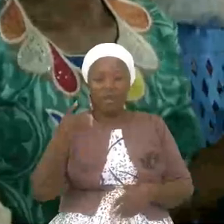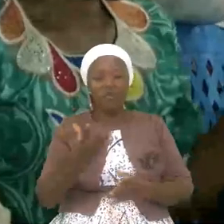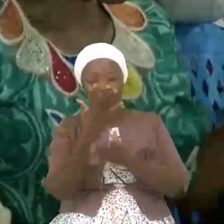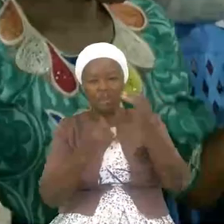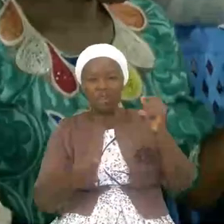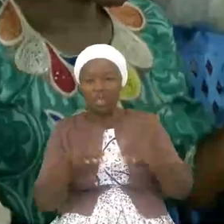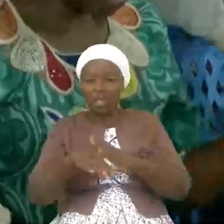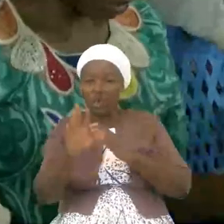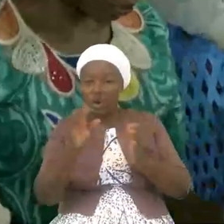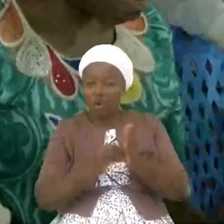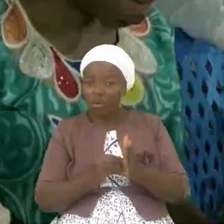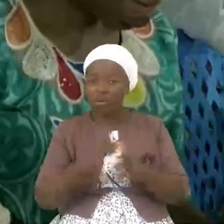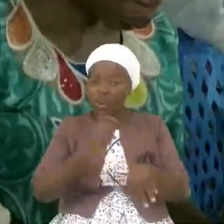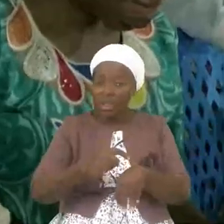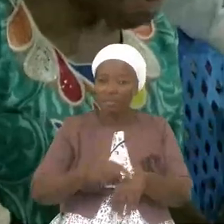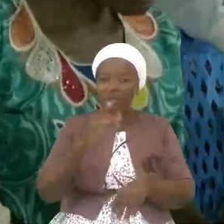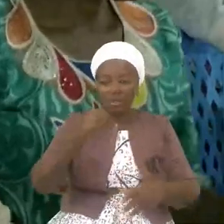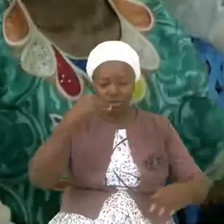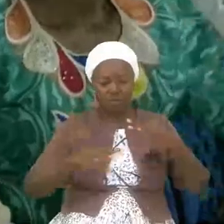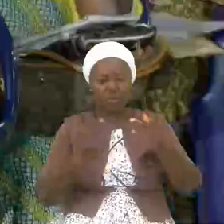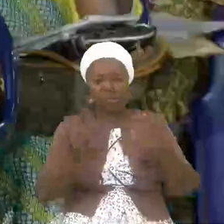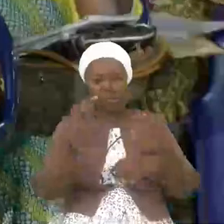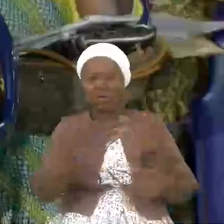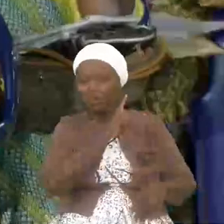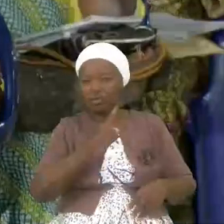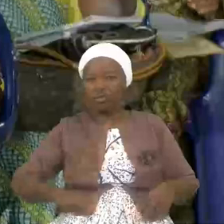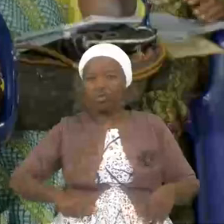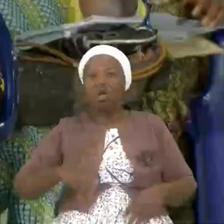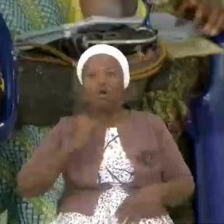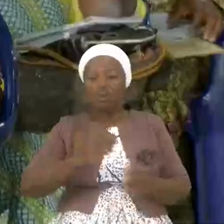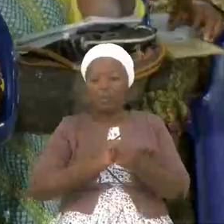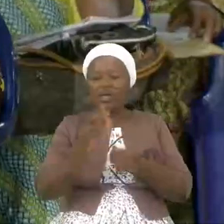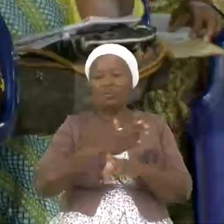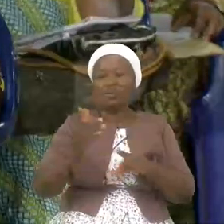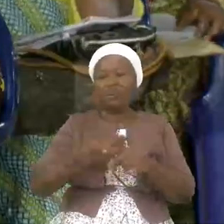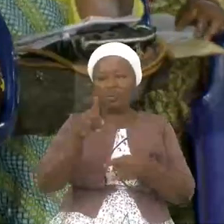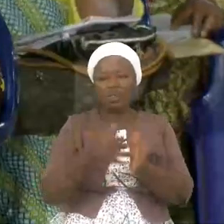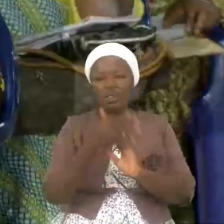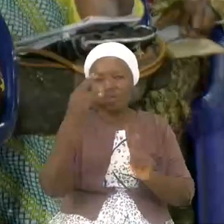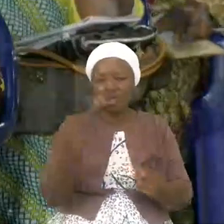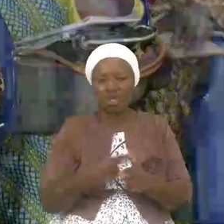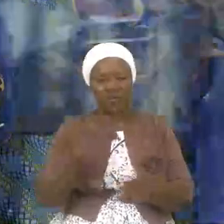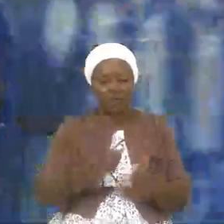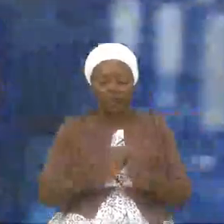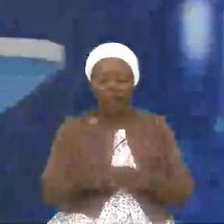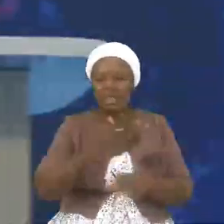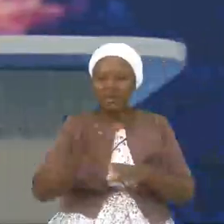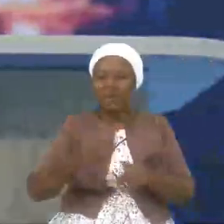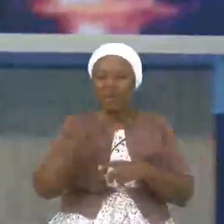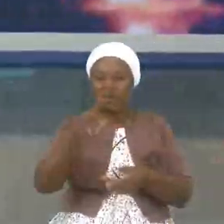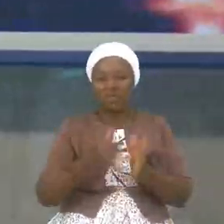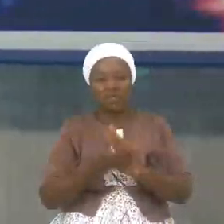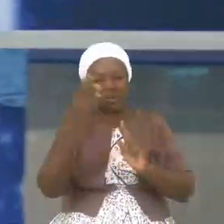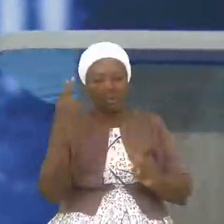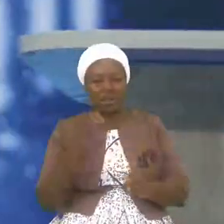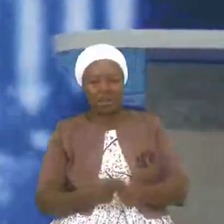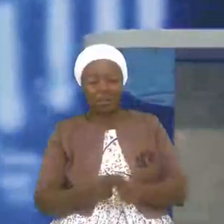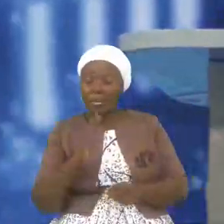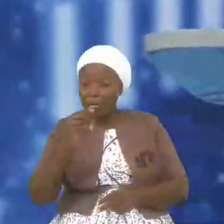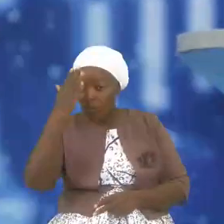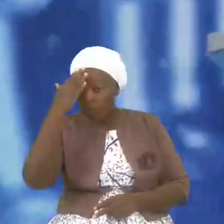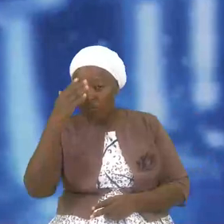cas, le jugement de Dieu va passer de ta vie. Le jugement de Dieu va passer de dessus toi.